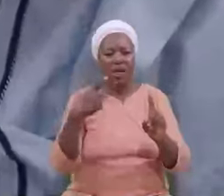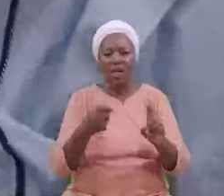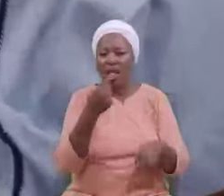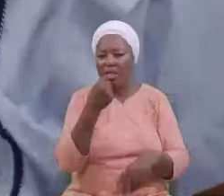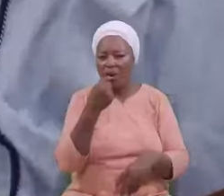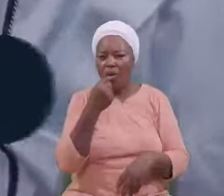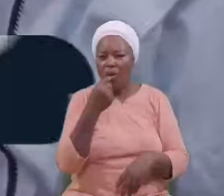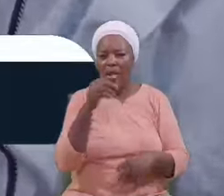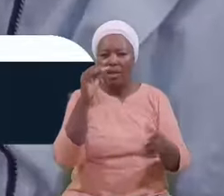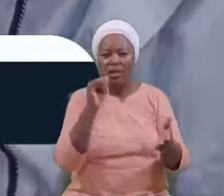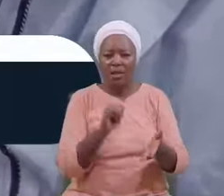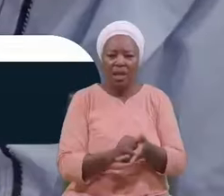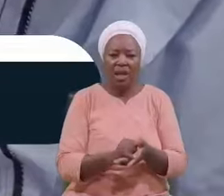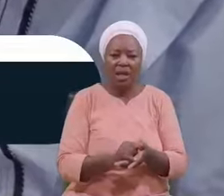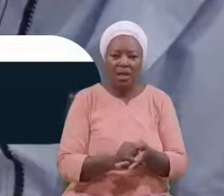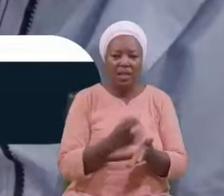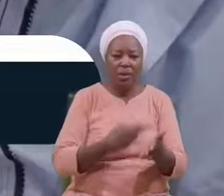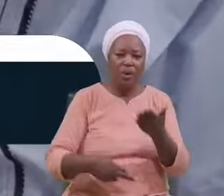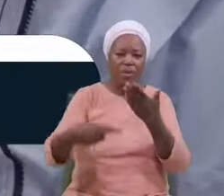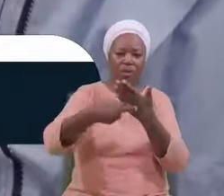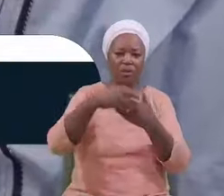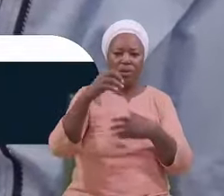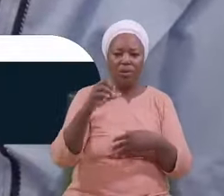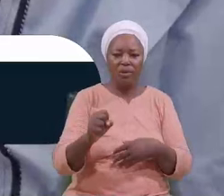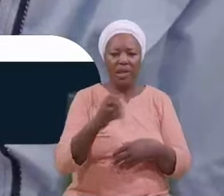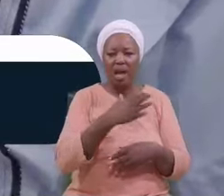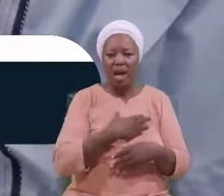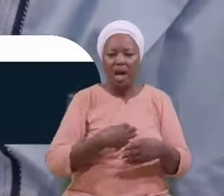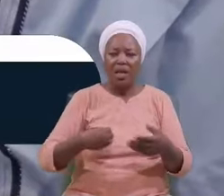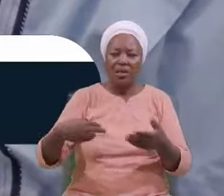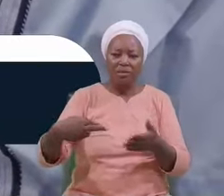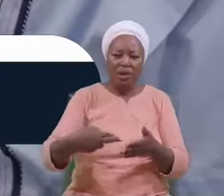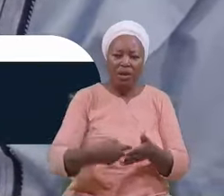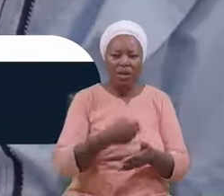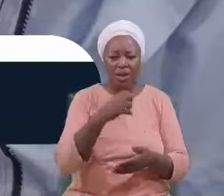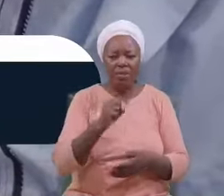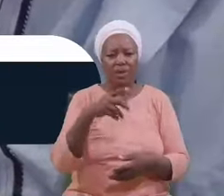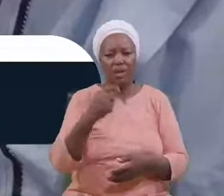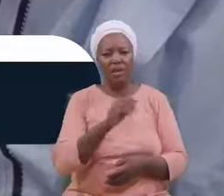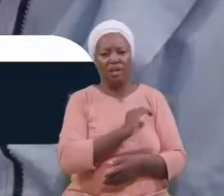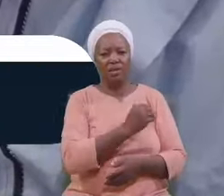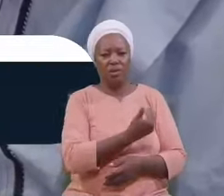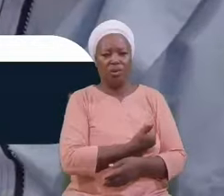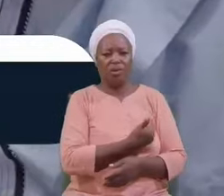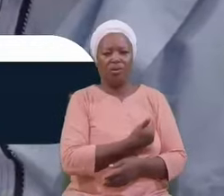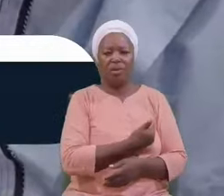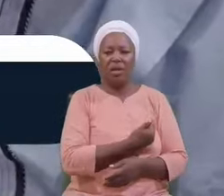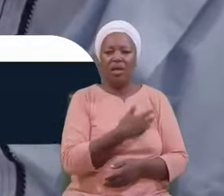qui restaure ou renouvelle l'âme. La langue. Voyons,